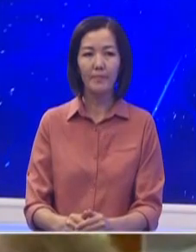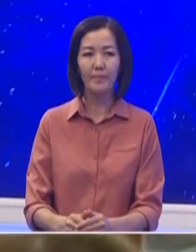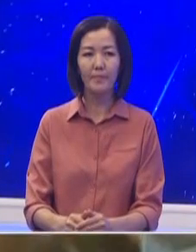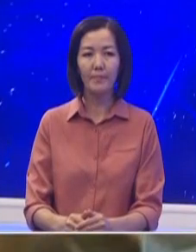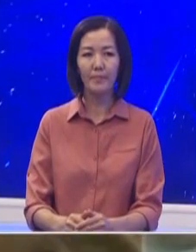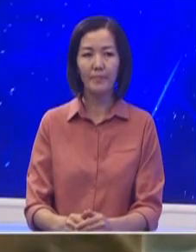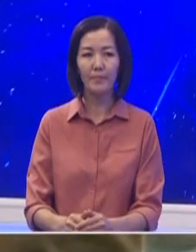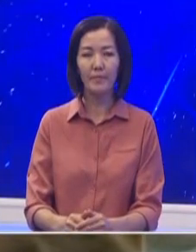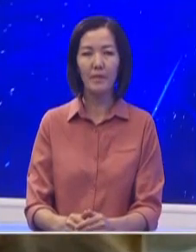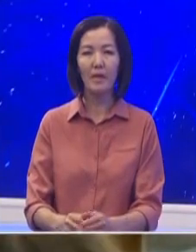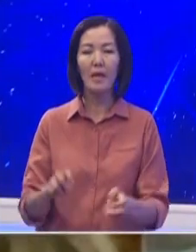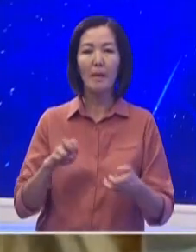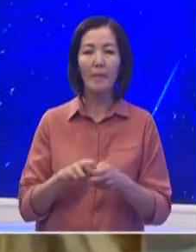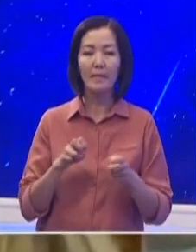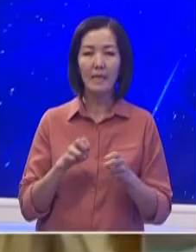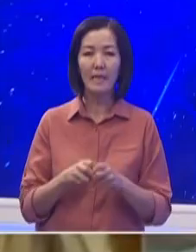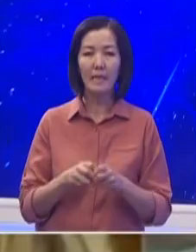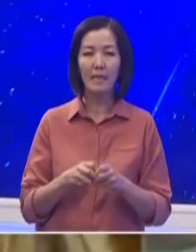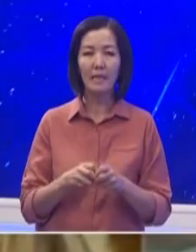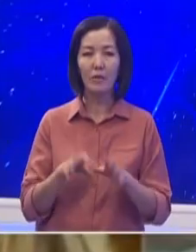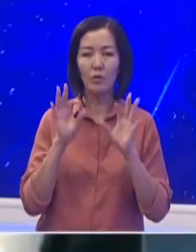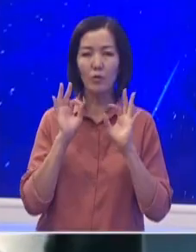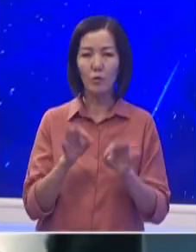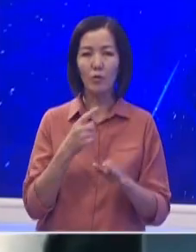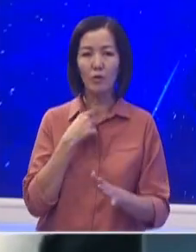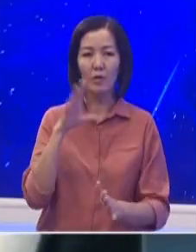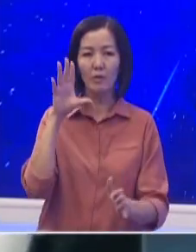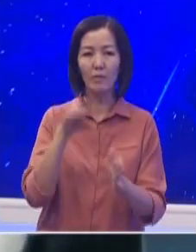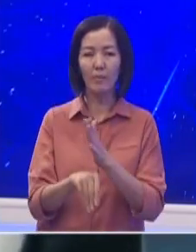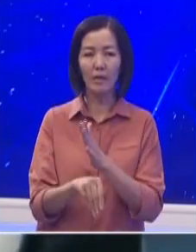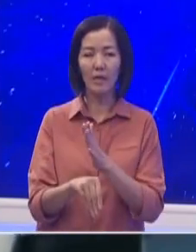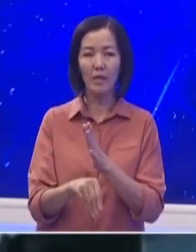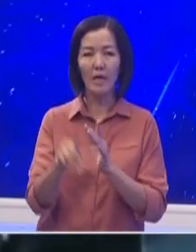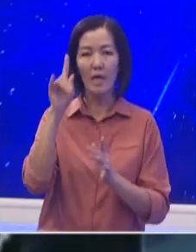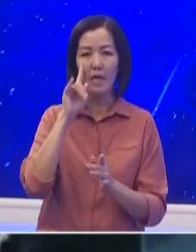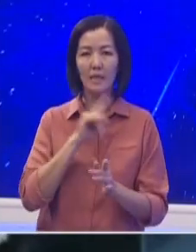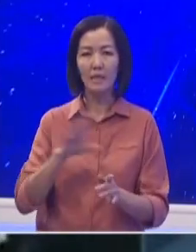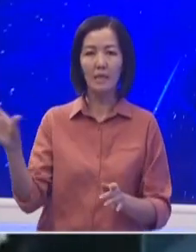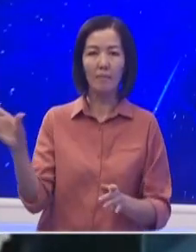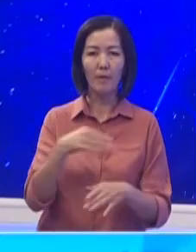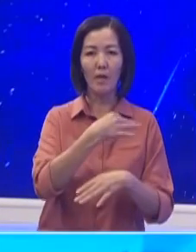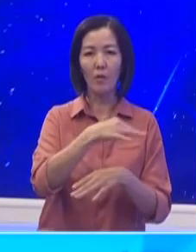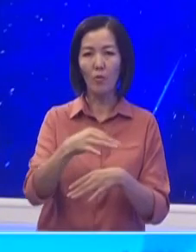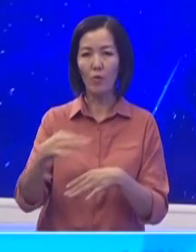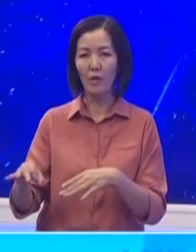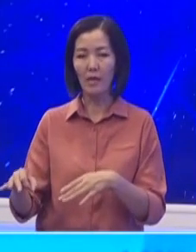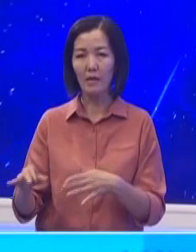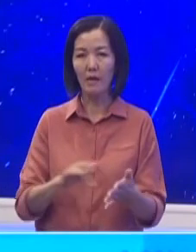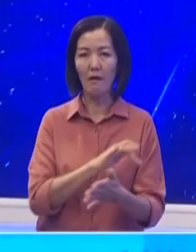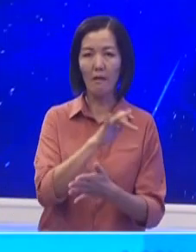Мәселенің оң шешімін жақтап дауыс берген азаматтардың саны еліміздің барлық өңірлерінде дауыс